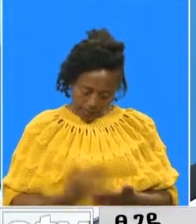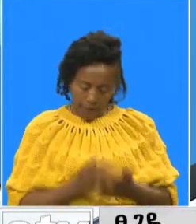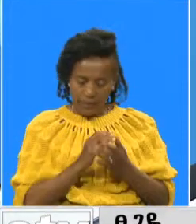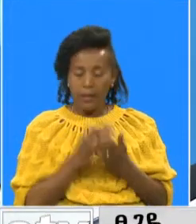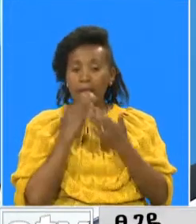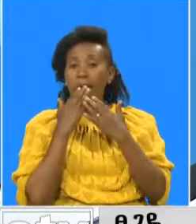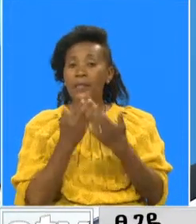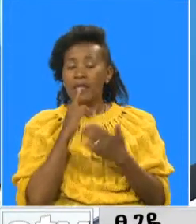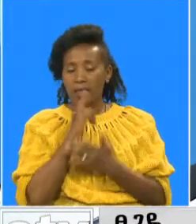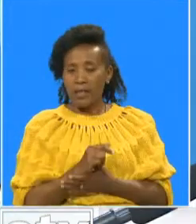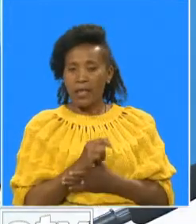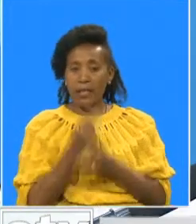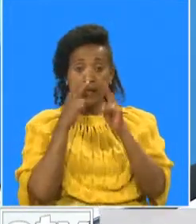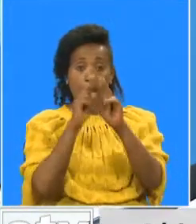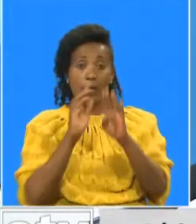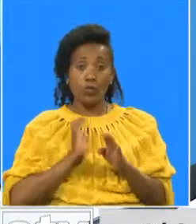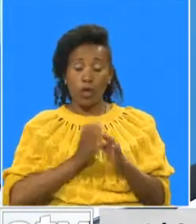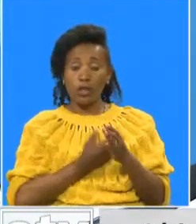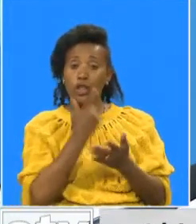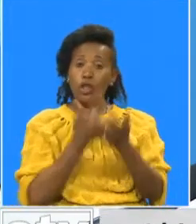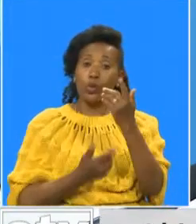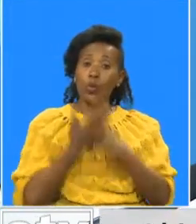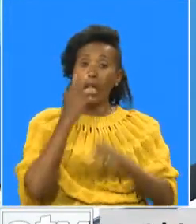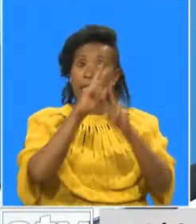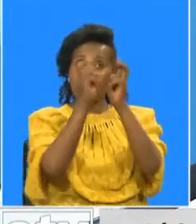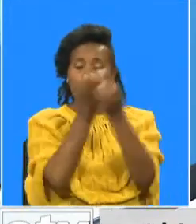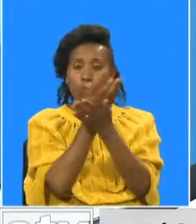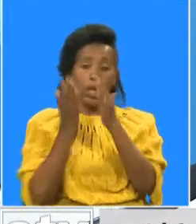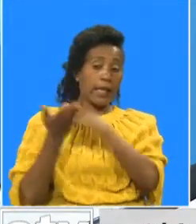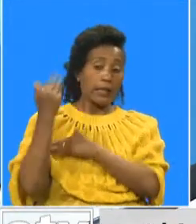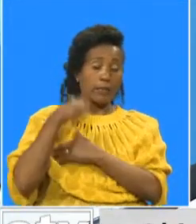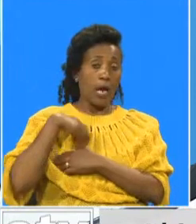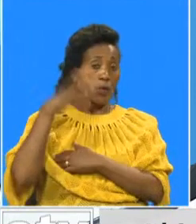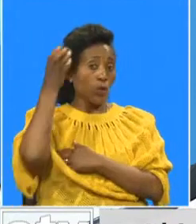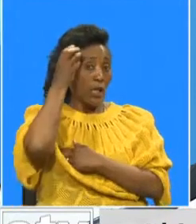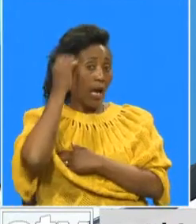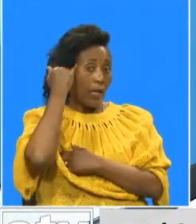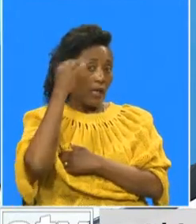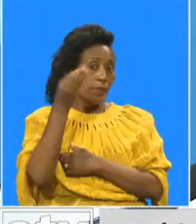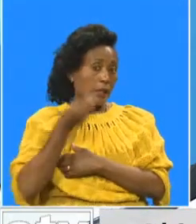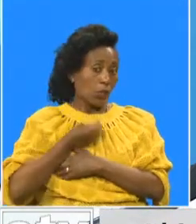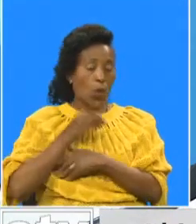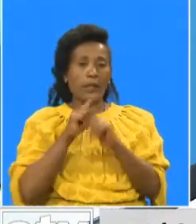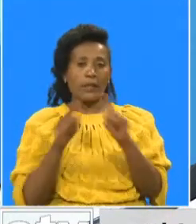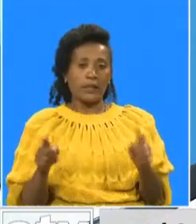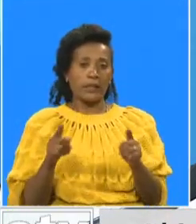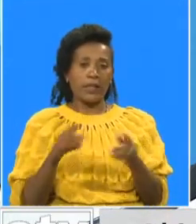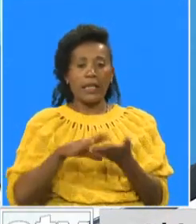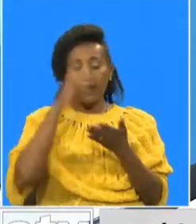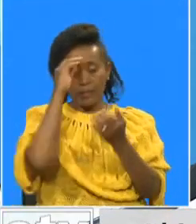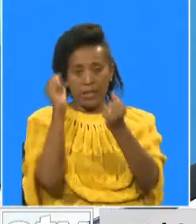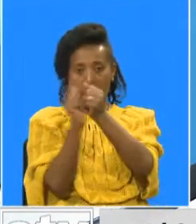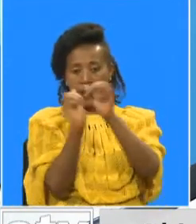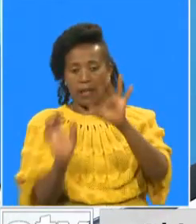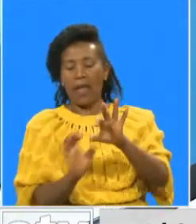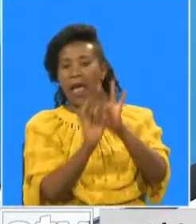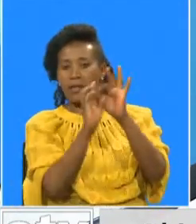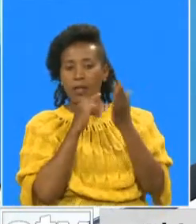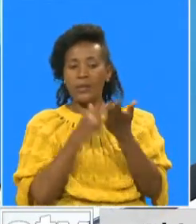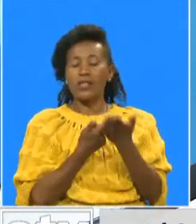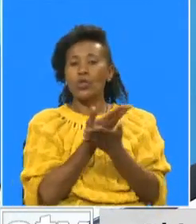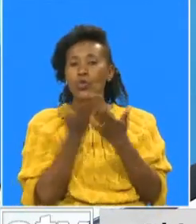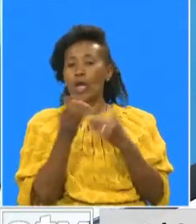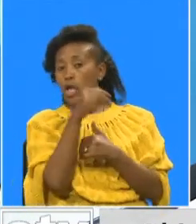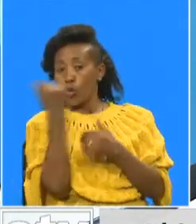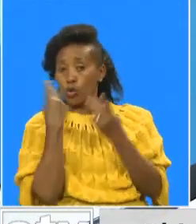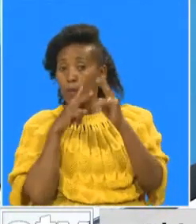አመሰግናለሁ። እናመሰግናለን። ተመልካቾች፣ እየተወያየንበት ያለው ርዕሰ ጉዳይ ቀደም ሲል አቶ ጸጋዬ ሀሳብ ሰጠውናል፣ ነገር ግን ያው ከትምህርት ጋር የተያያዘ ነው። በዚህ ጉዳይ